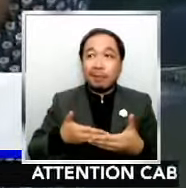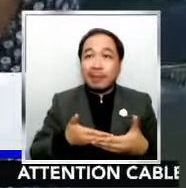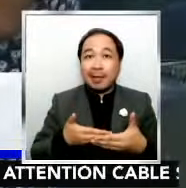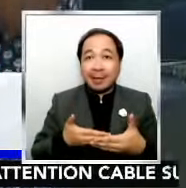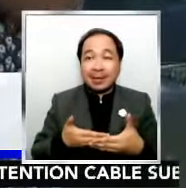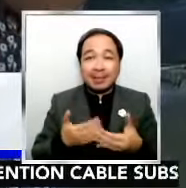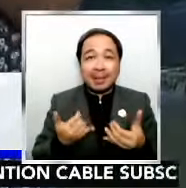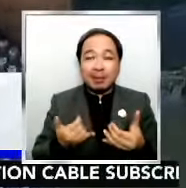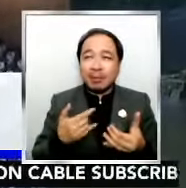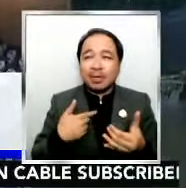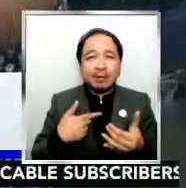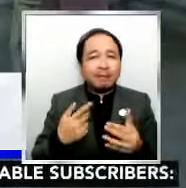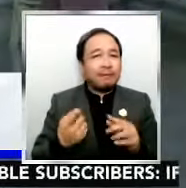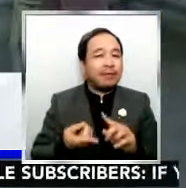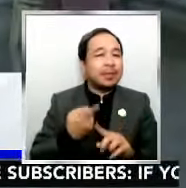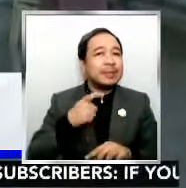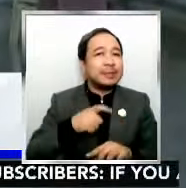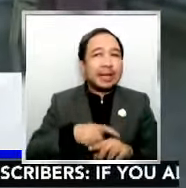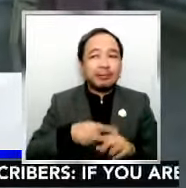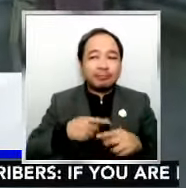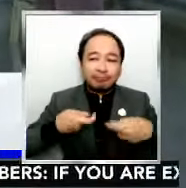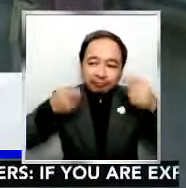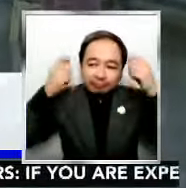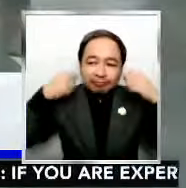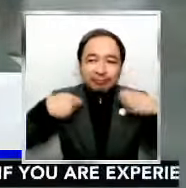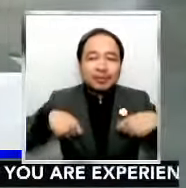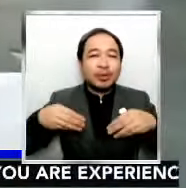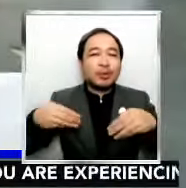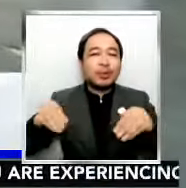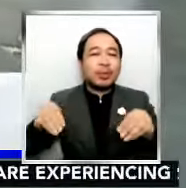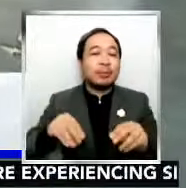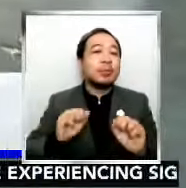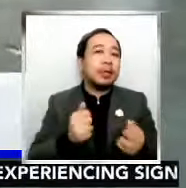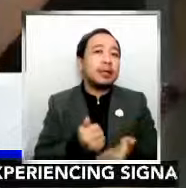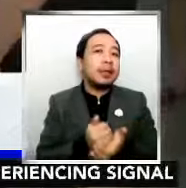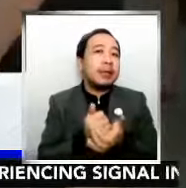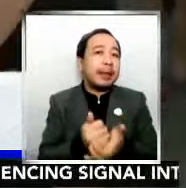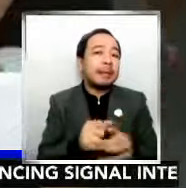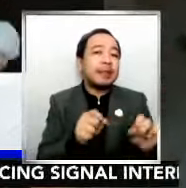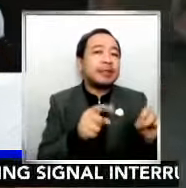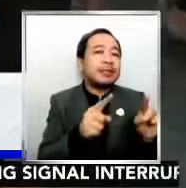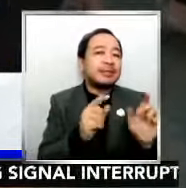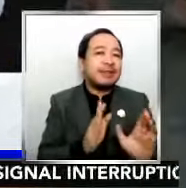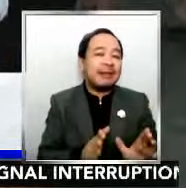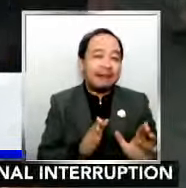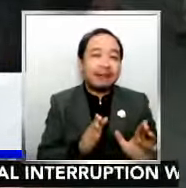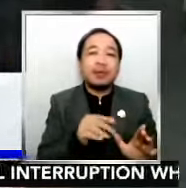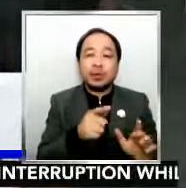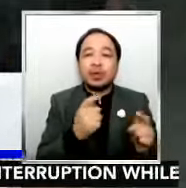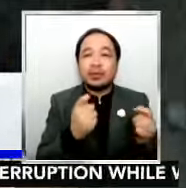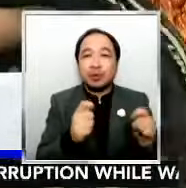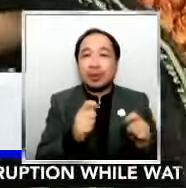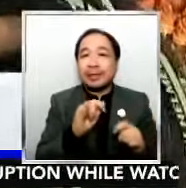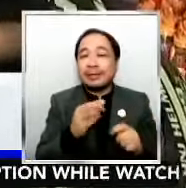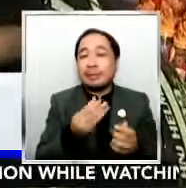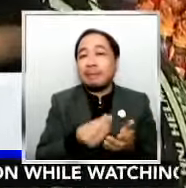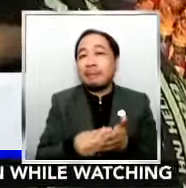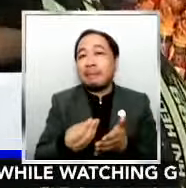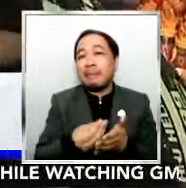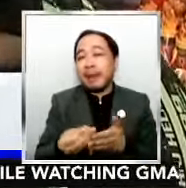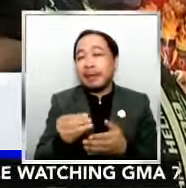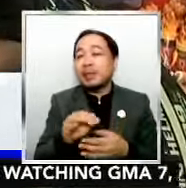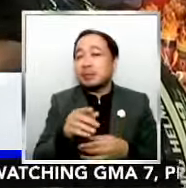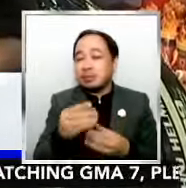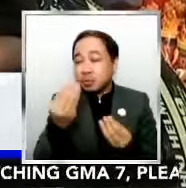ng damit sa isang pamilihan. Pwede raw kayong tulungan ng mga nagtitinda ng laruan pag namili kayo. Sabihan nyo lang sila ng iyong